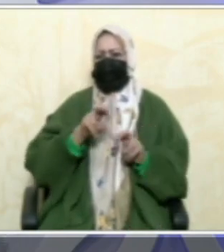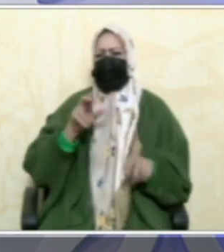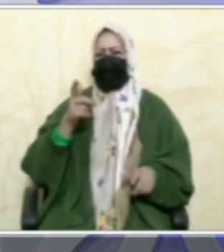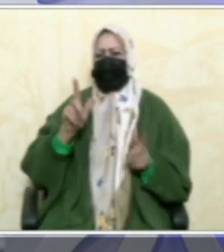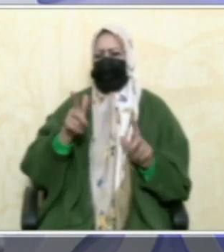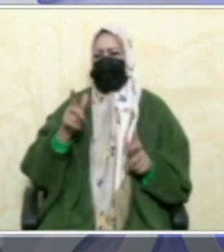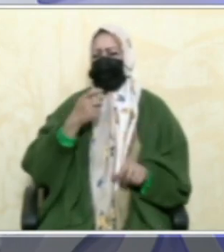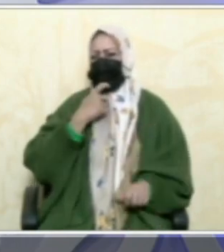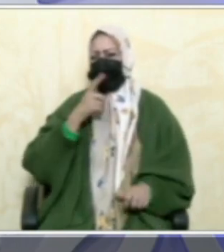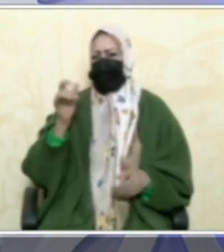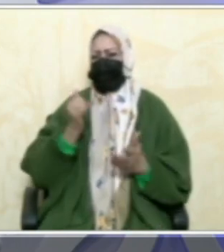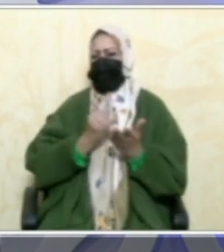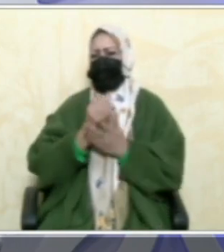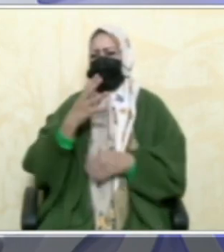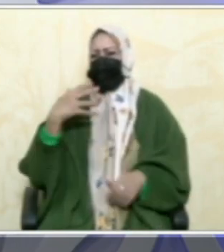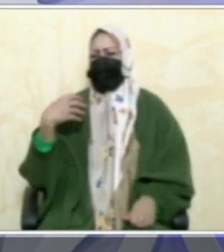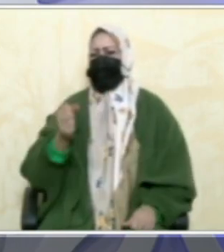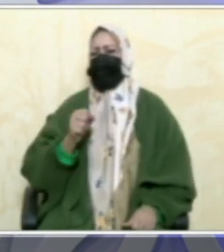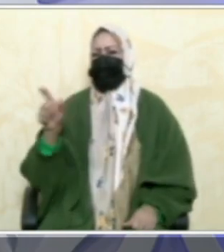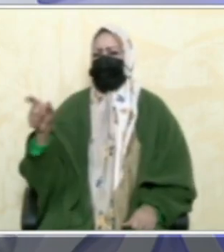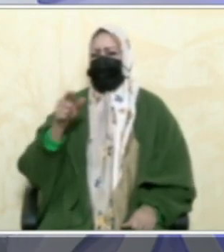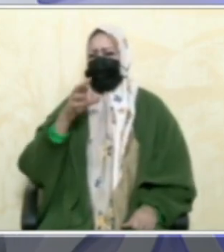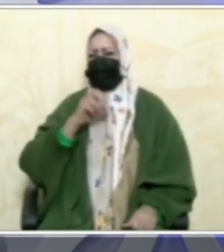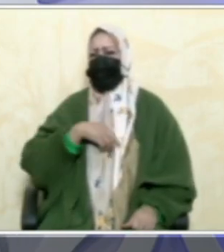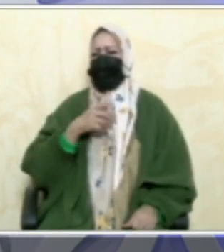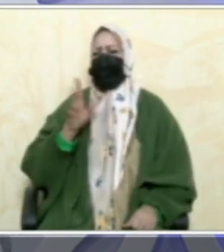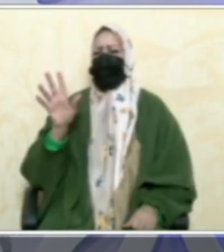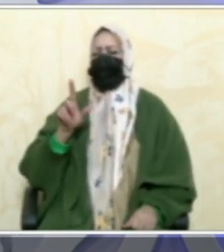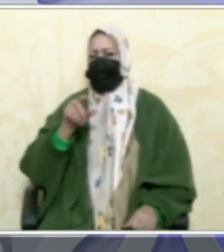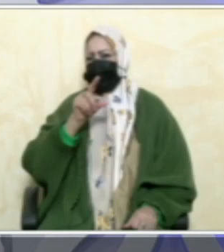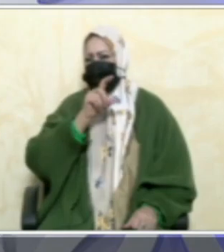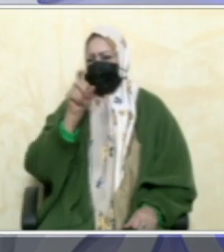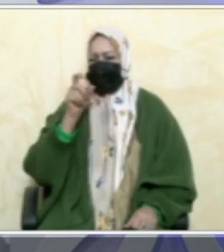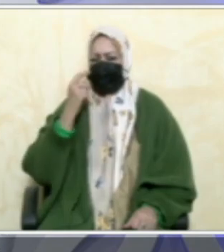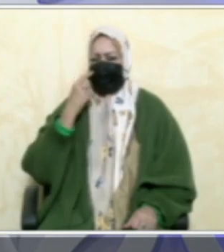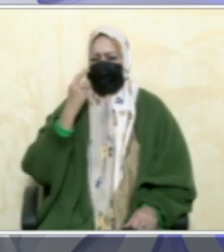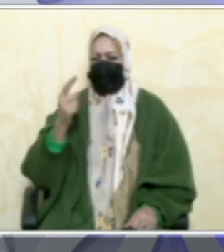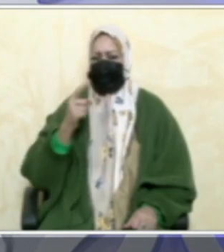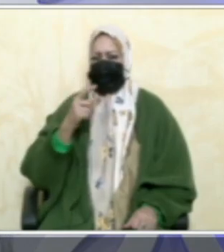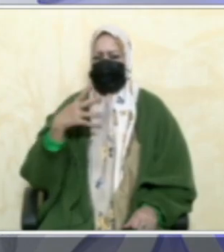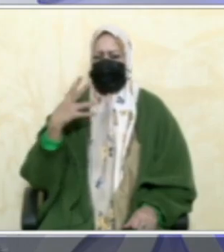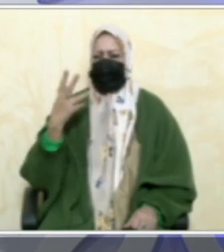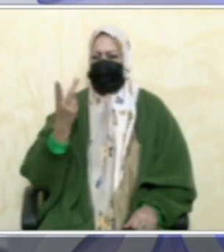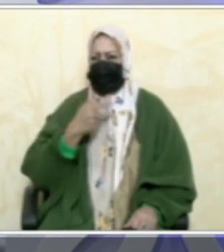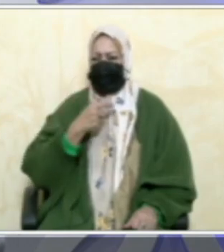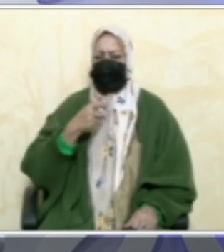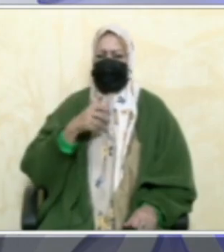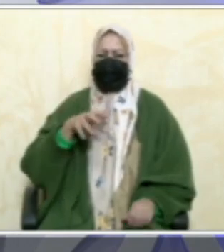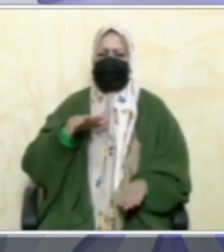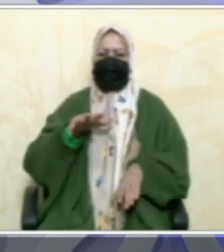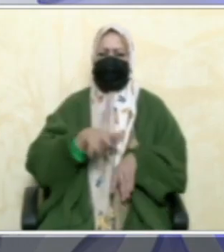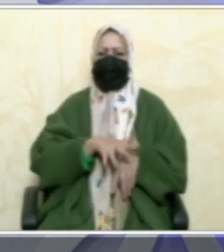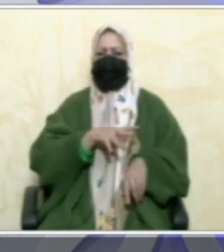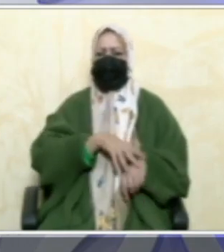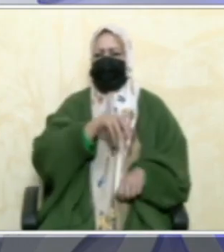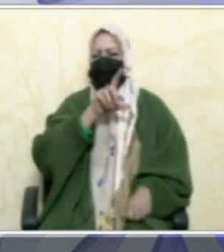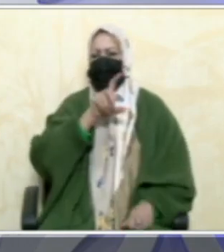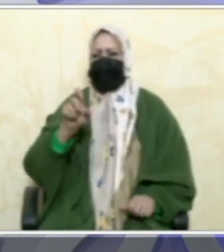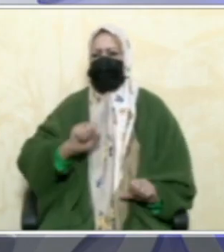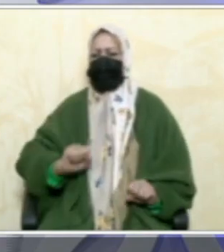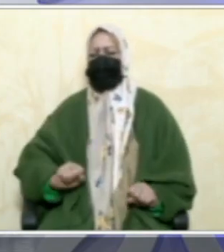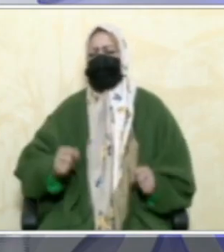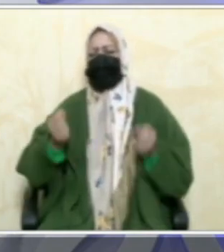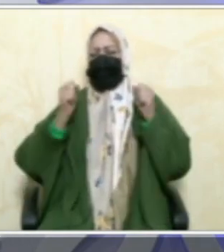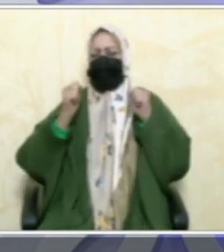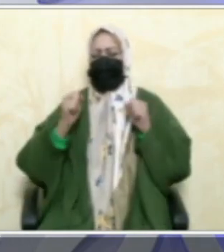غير متدين أصلا، ولكن عندما يرى الهجوم على العقيدة يستفزه ذلك ويكون من المدافعين